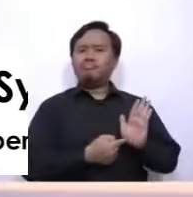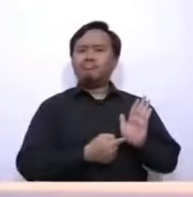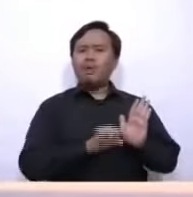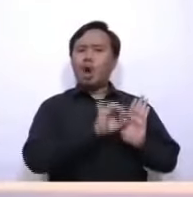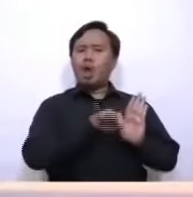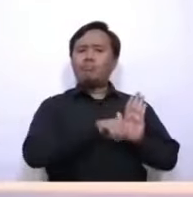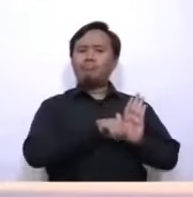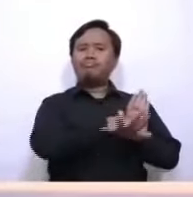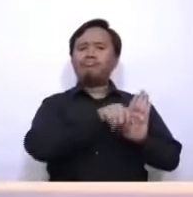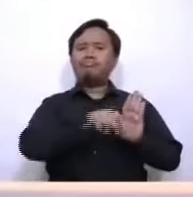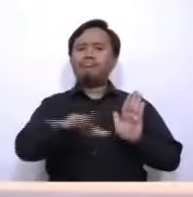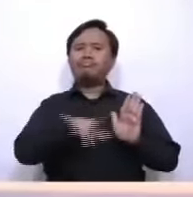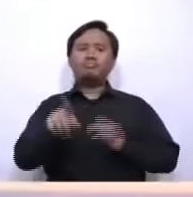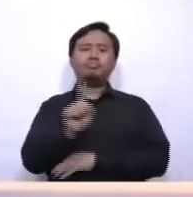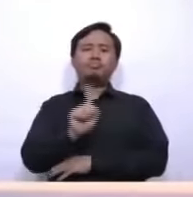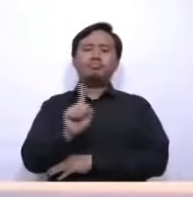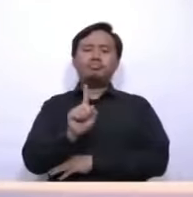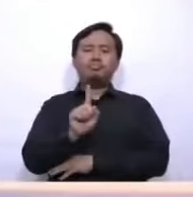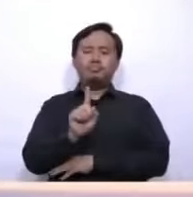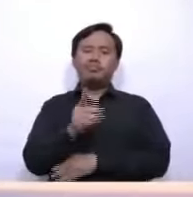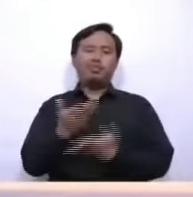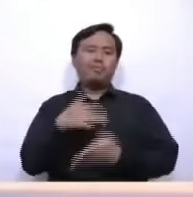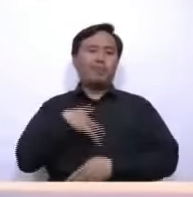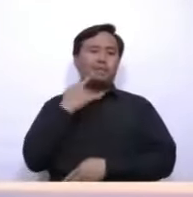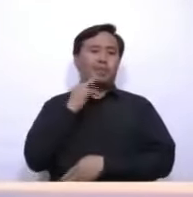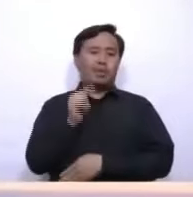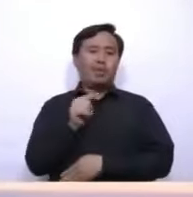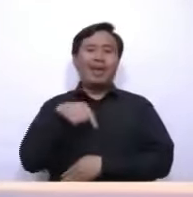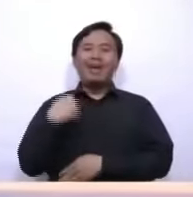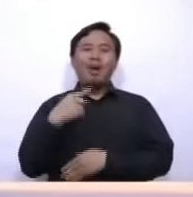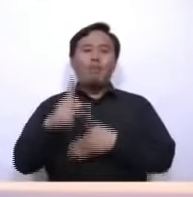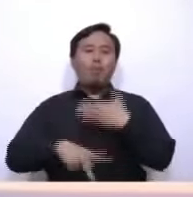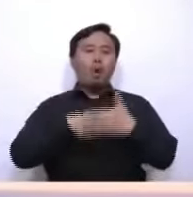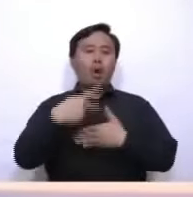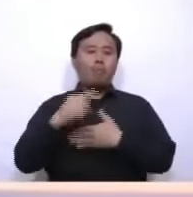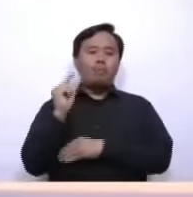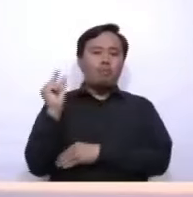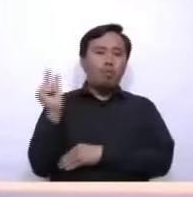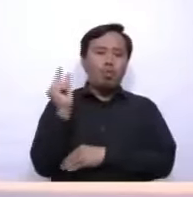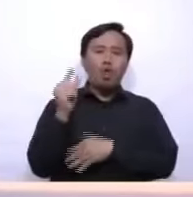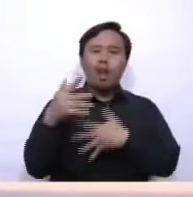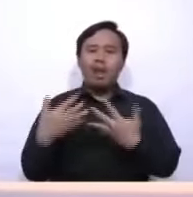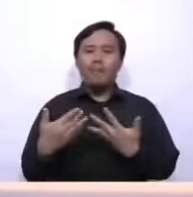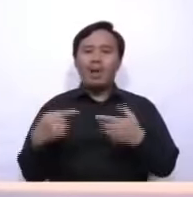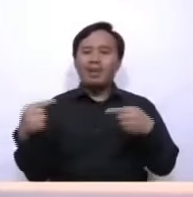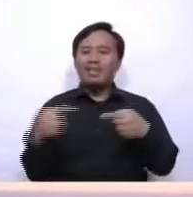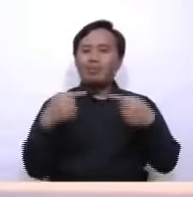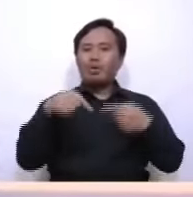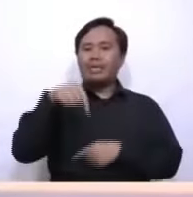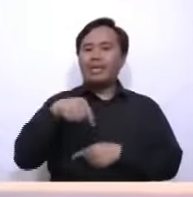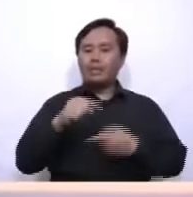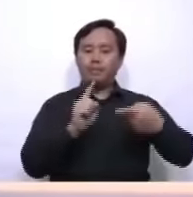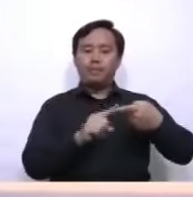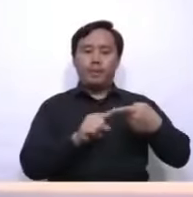boleh di-share kepada yang lain. Untuk itulah program unggulan yang harus terkait dengan ini,